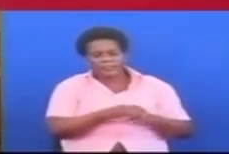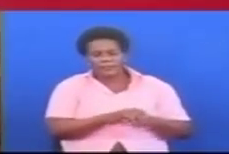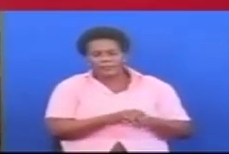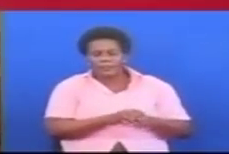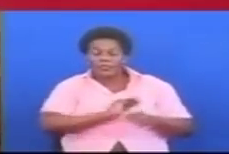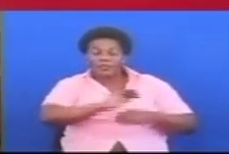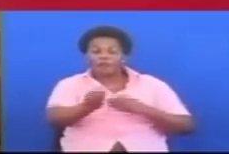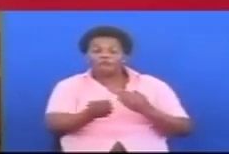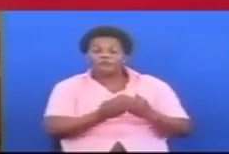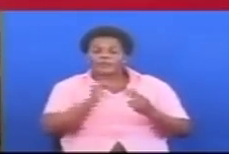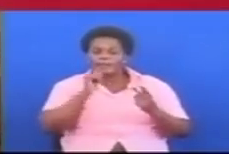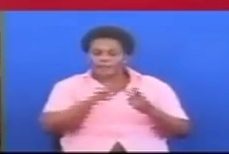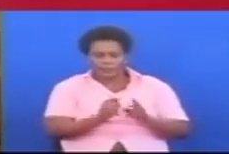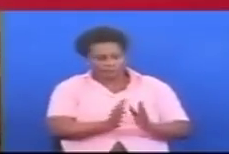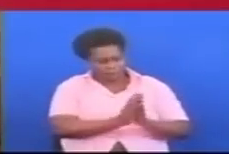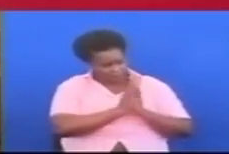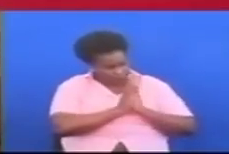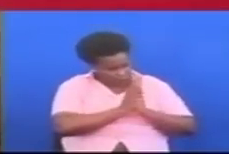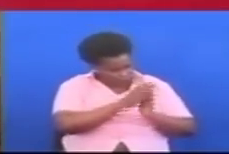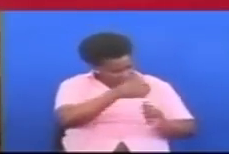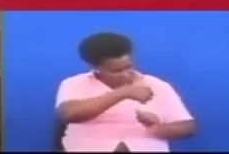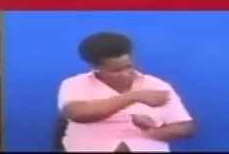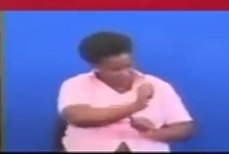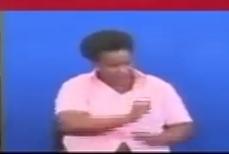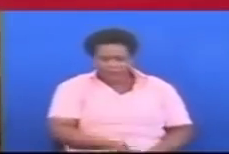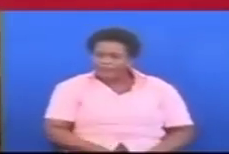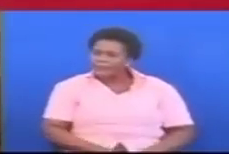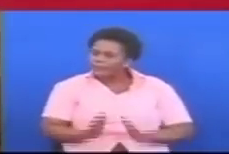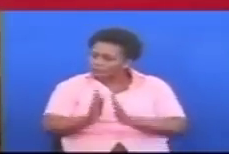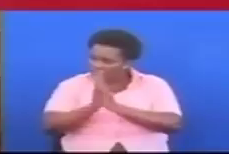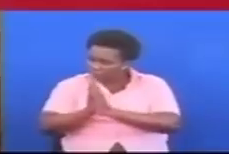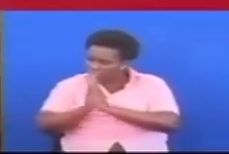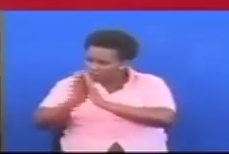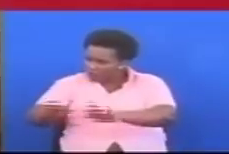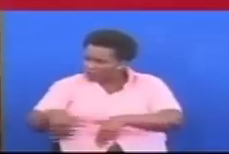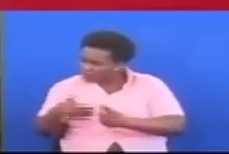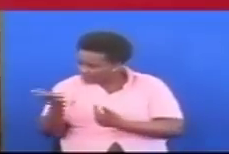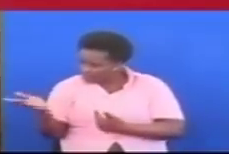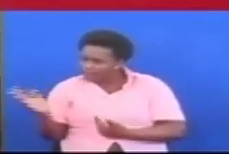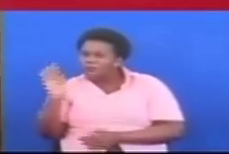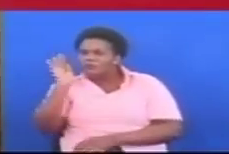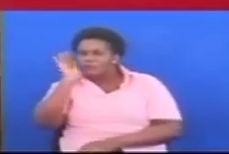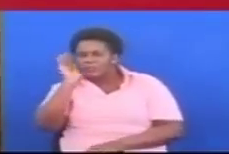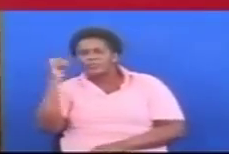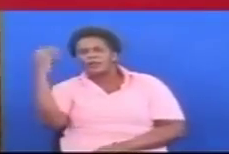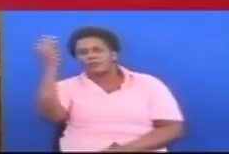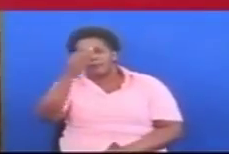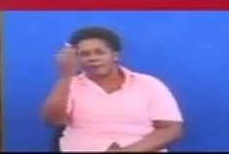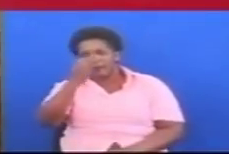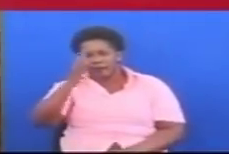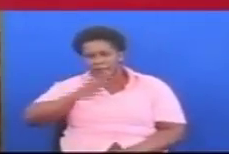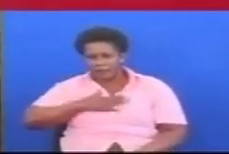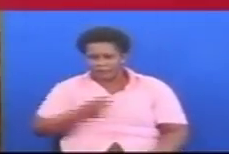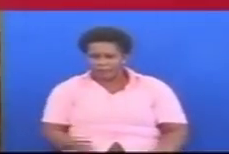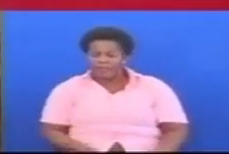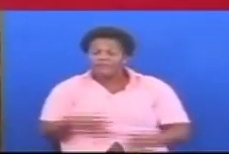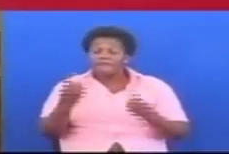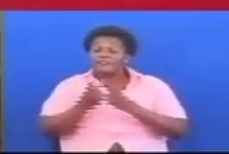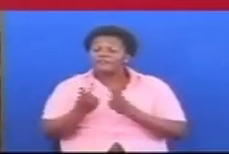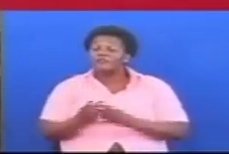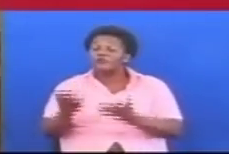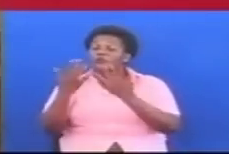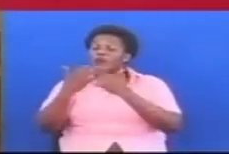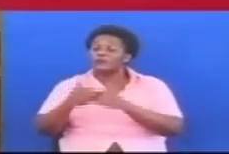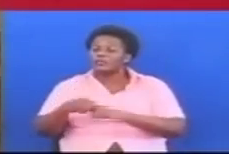zangu kwako na kwa waheshimiwa wote wa bunge kwa kunisikiliza. Hotuba hii pia inapatikana katika tovuti